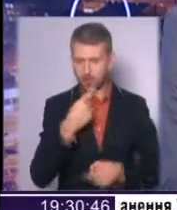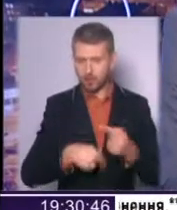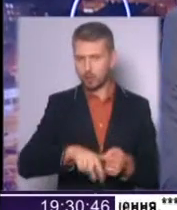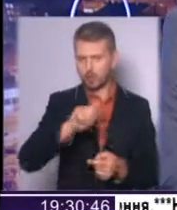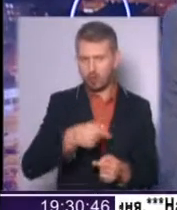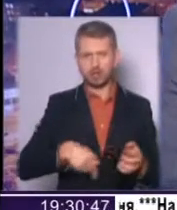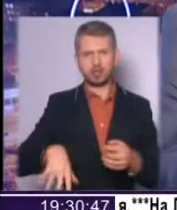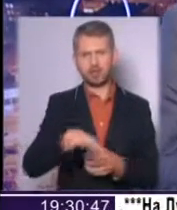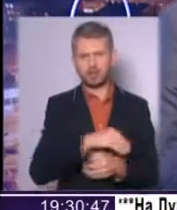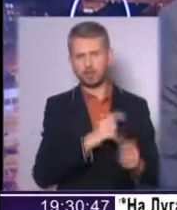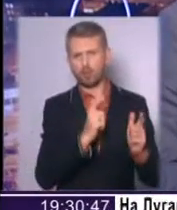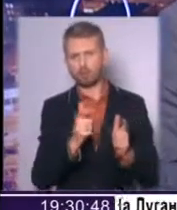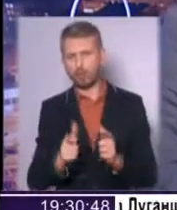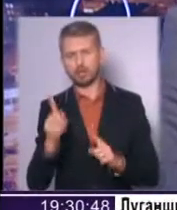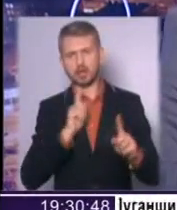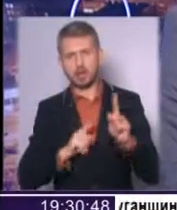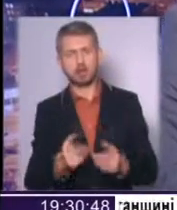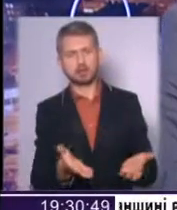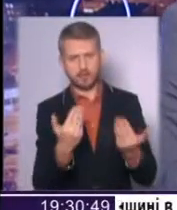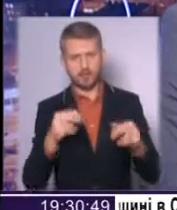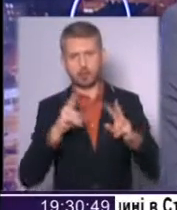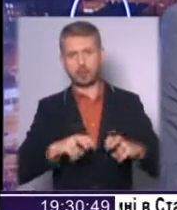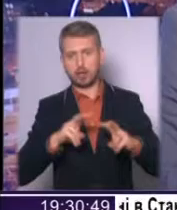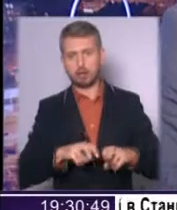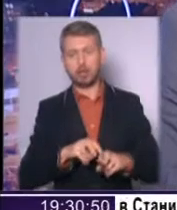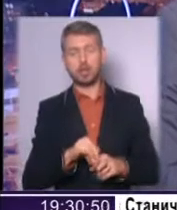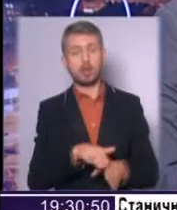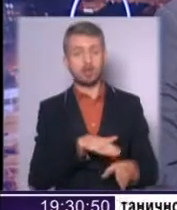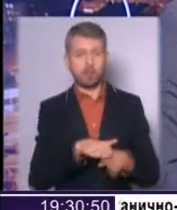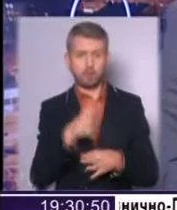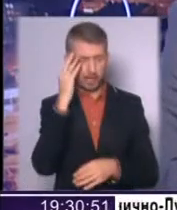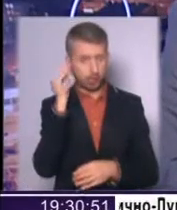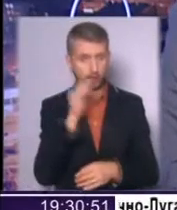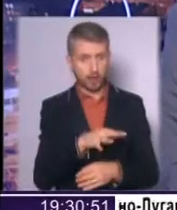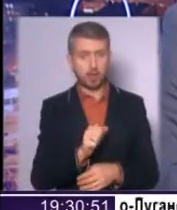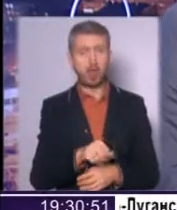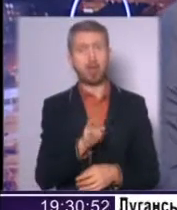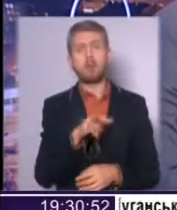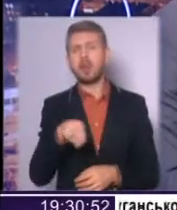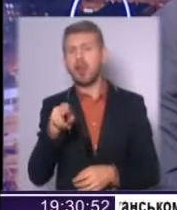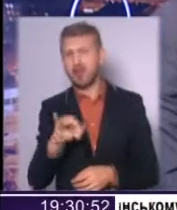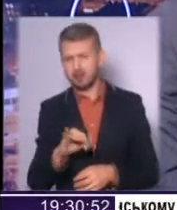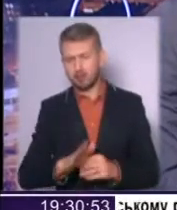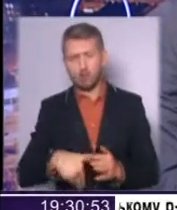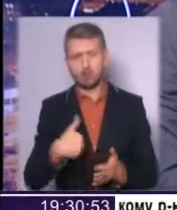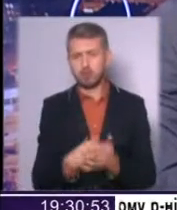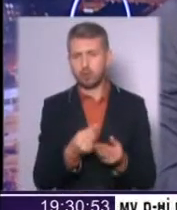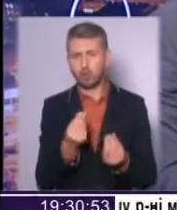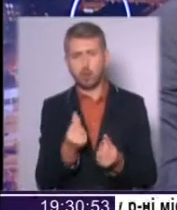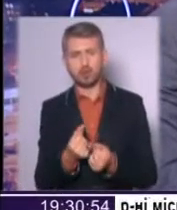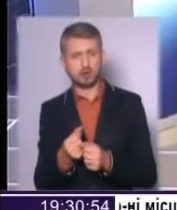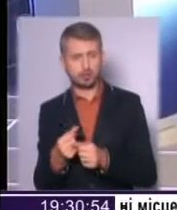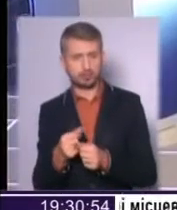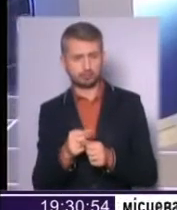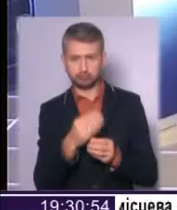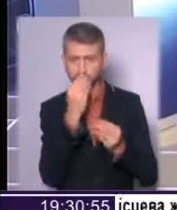Україну. Механізм тоді? Механізм, законопроект, до речі, перший зареєстрований, 0001 його, він номер, самий перший в парламенті, бо ми